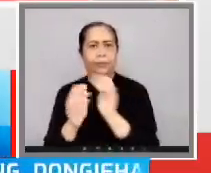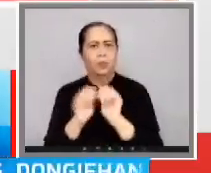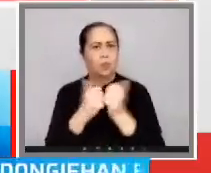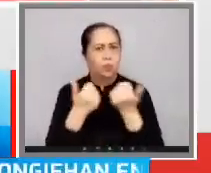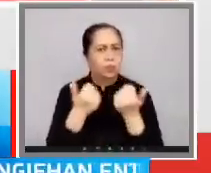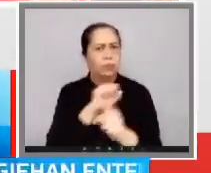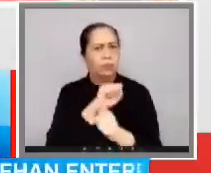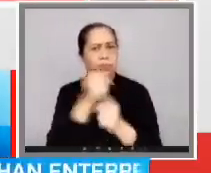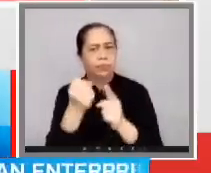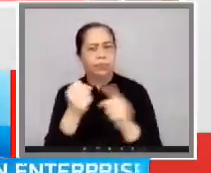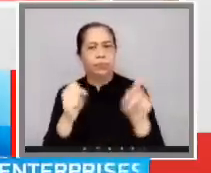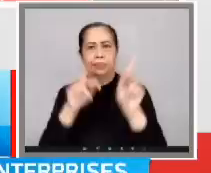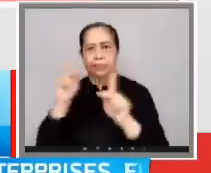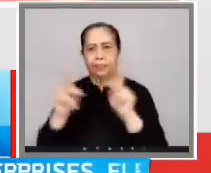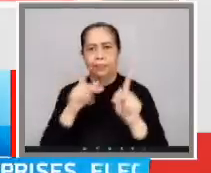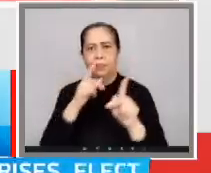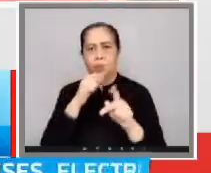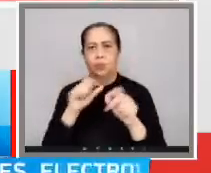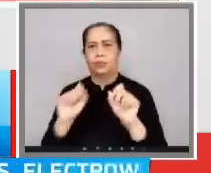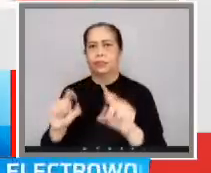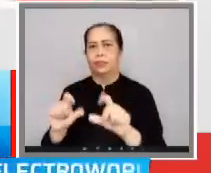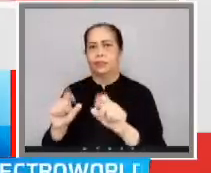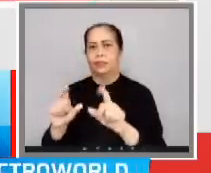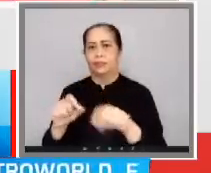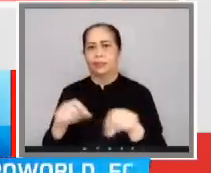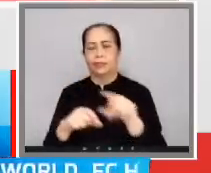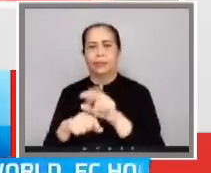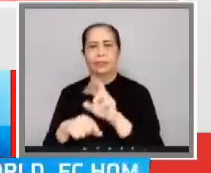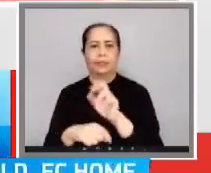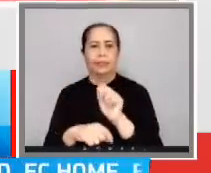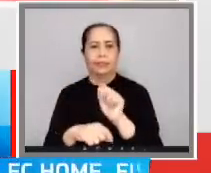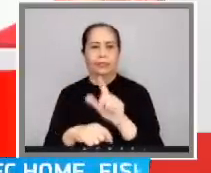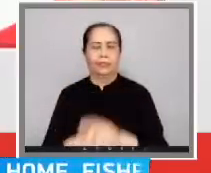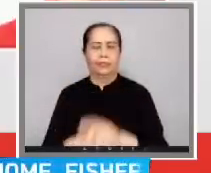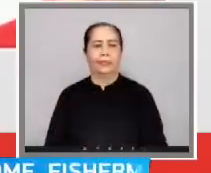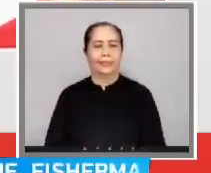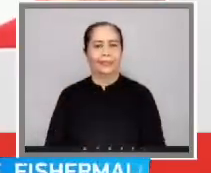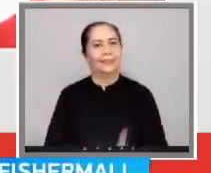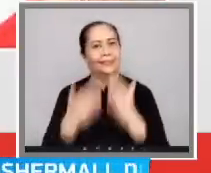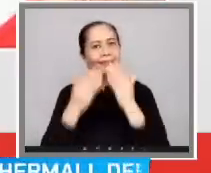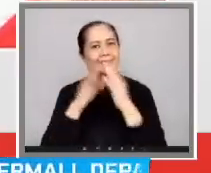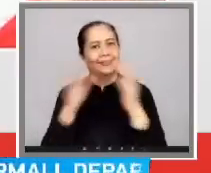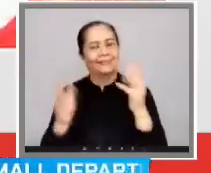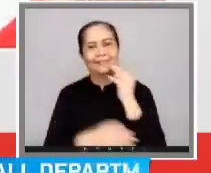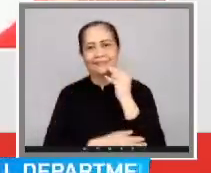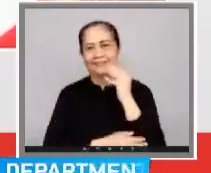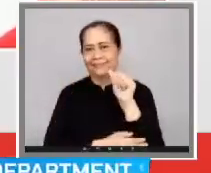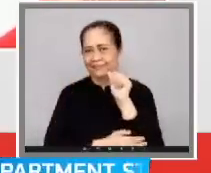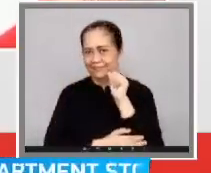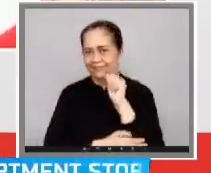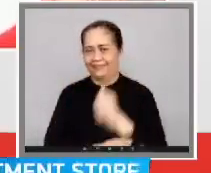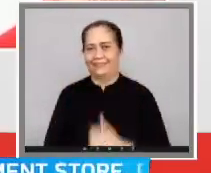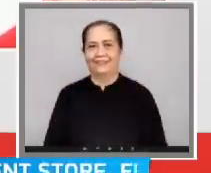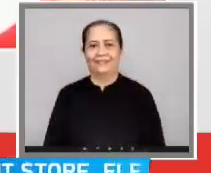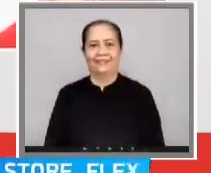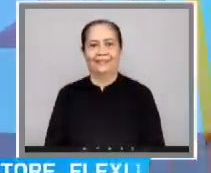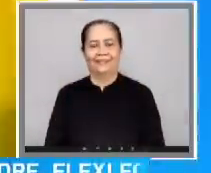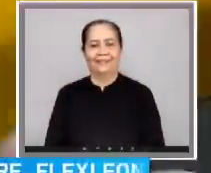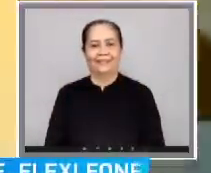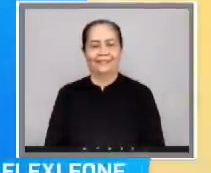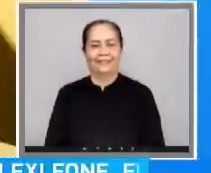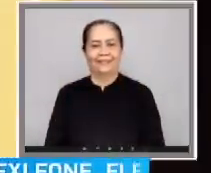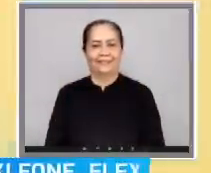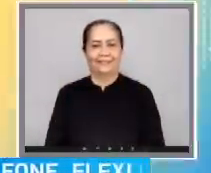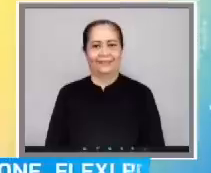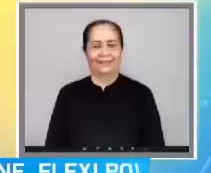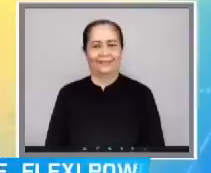ang ating mga kababayan na nagbibenta naman ng mga tingitingi, Rati. Okay, maraming salamat sa iyo, Marisol Abdurrahman.